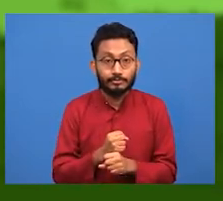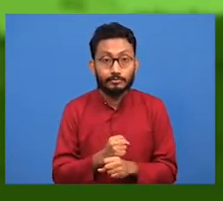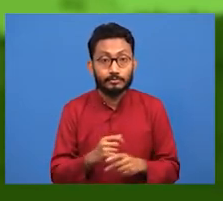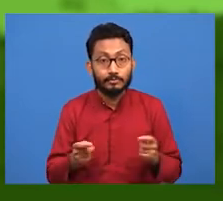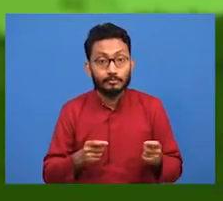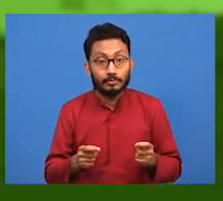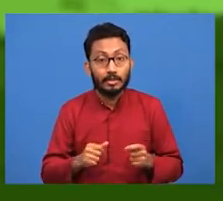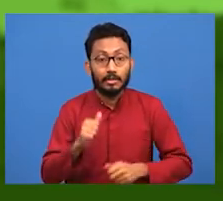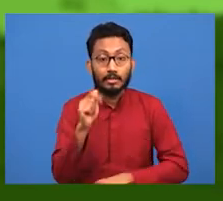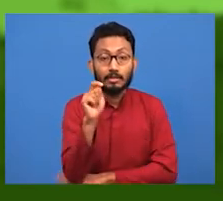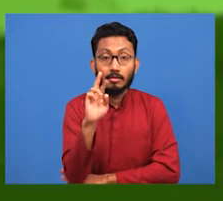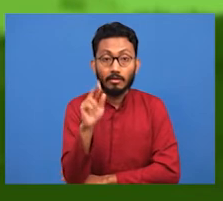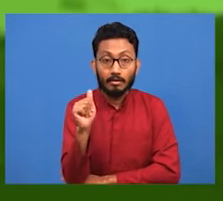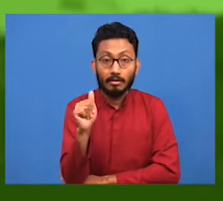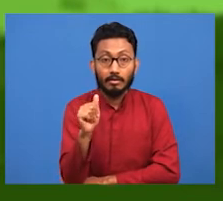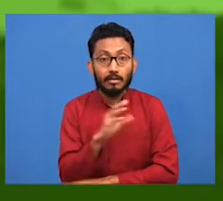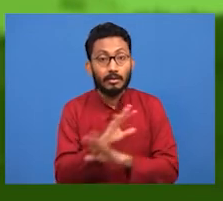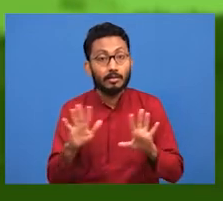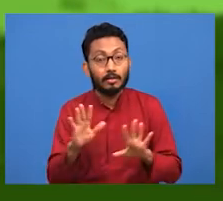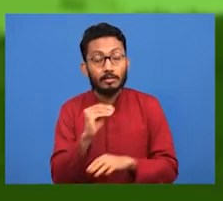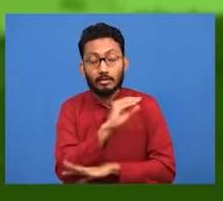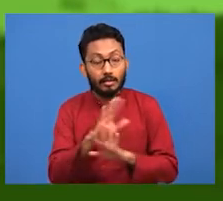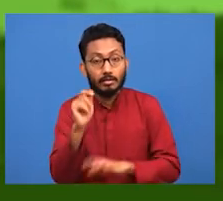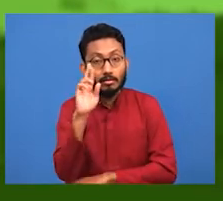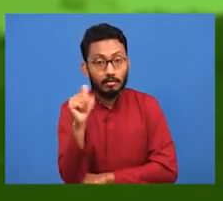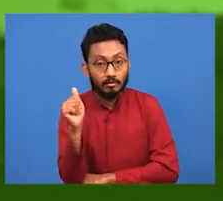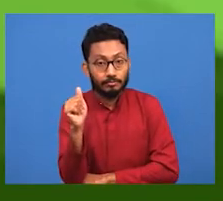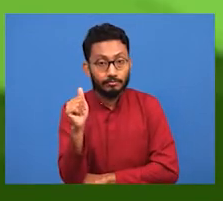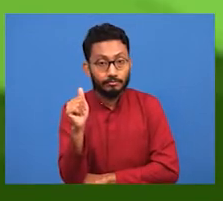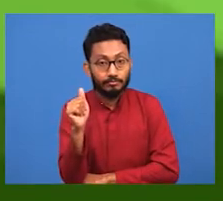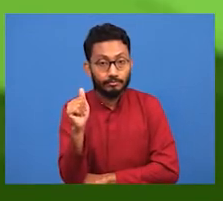transitif dan kata kerja aktif tak transitif.